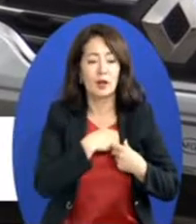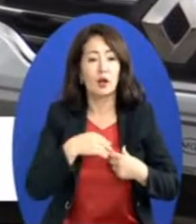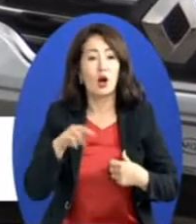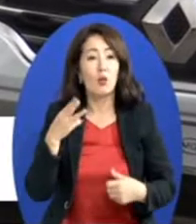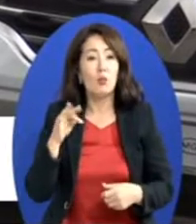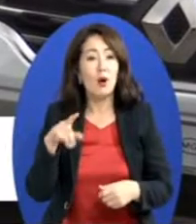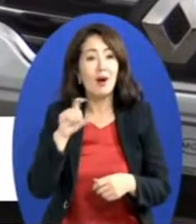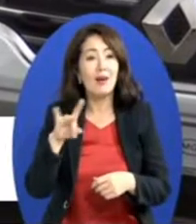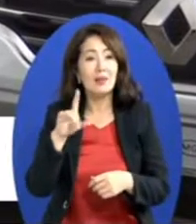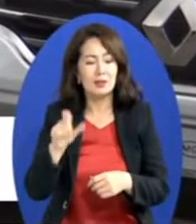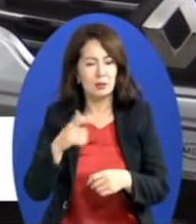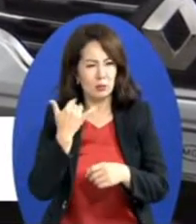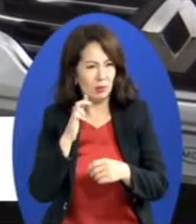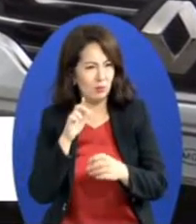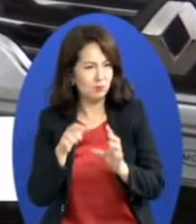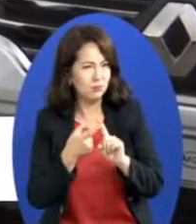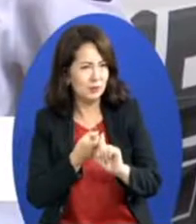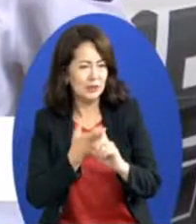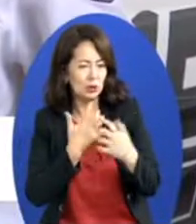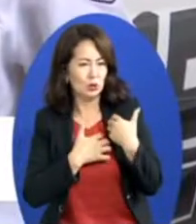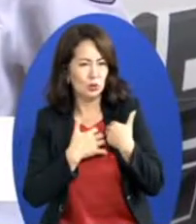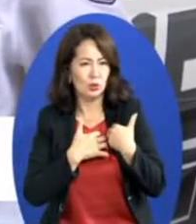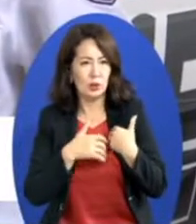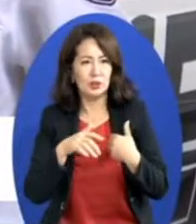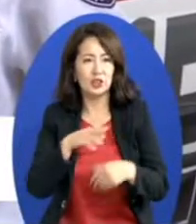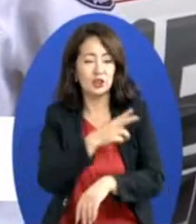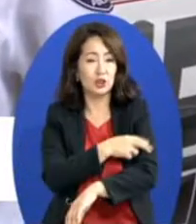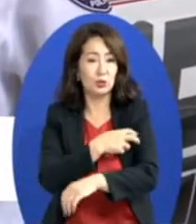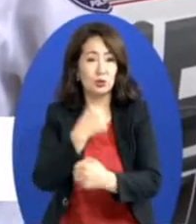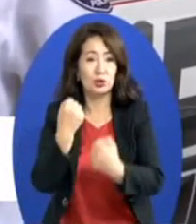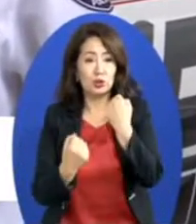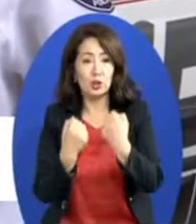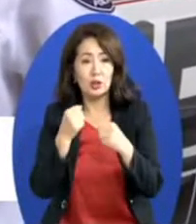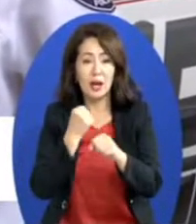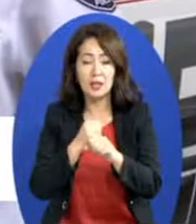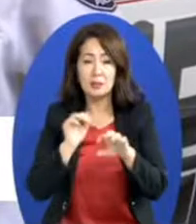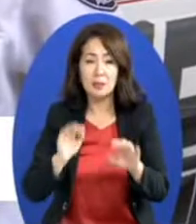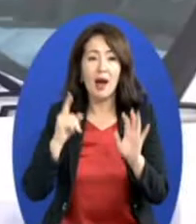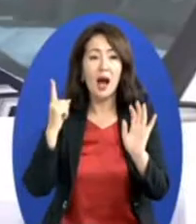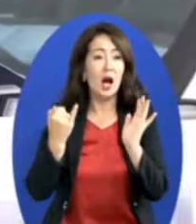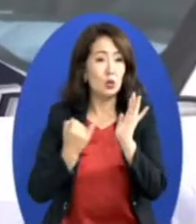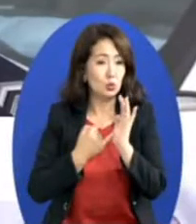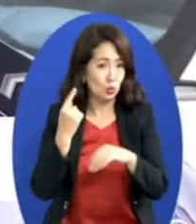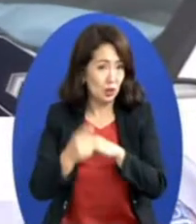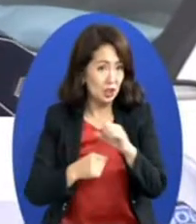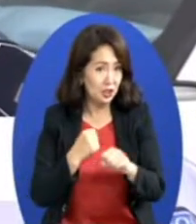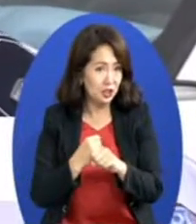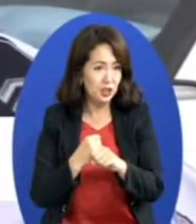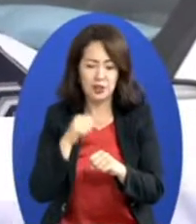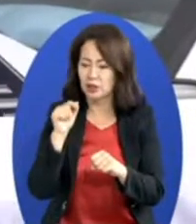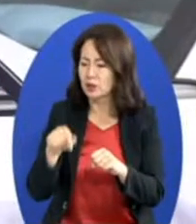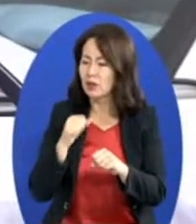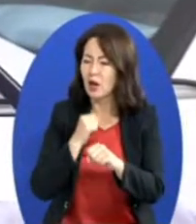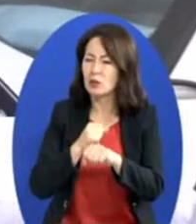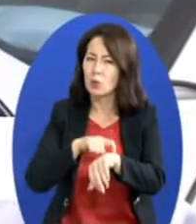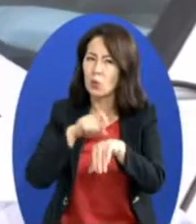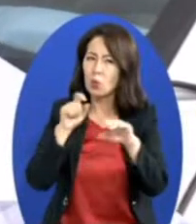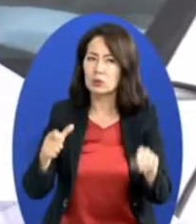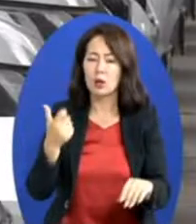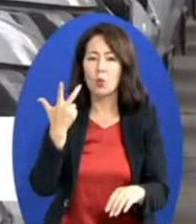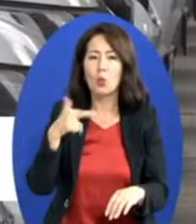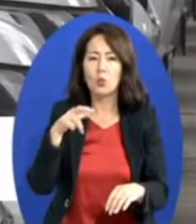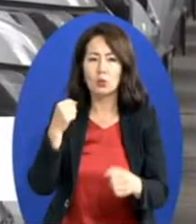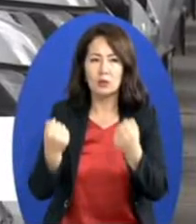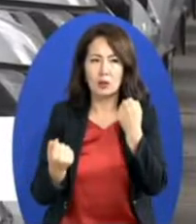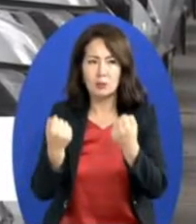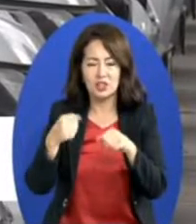Мөн хэрсэн нийслэлийн цагдаагийн удирдах газрын шуурхай удирдлагын хилцээний жижигүүрийн жолоочор 16 дахь жилдээ ажиллаж байна. Түүнийг ажиллах хугацаанд 3